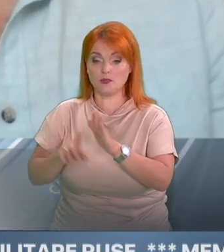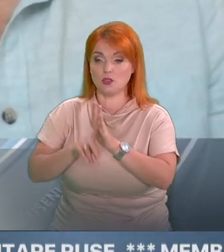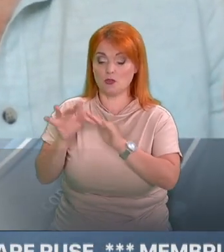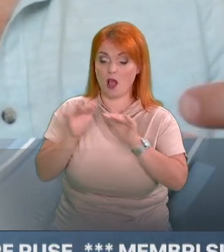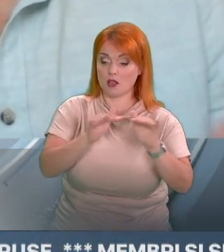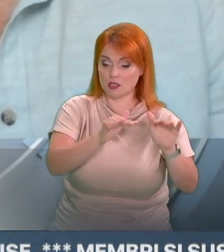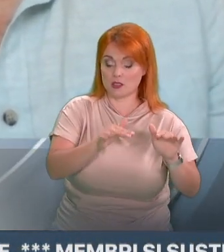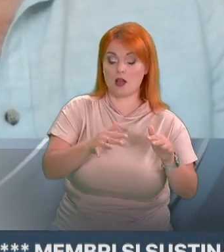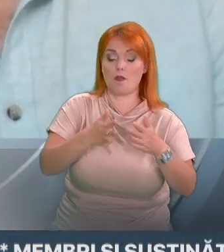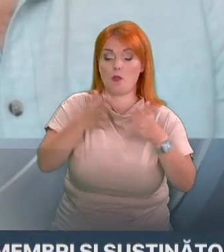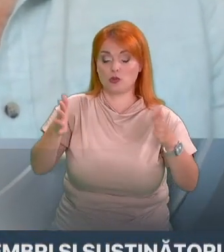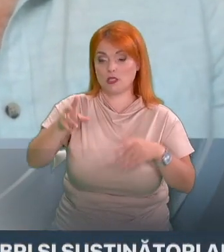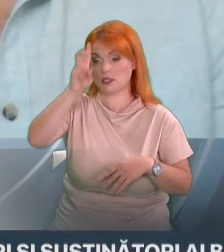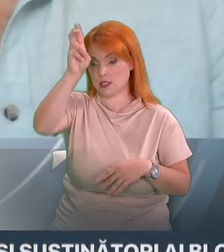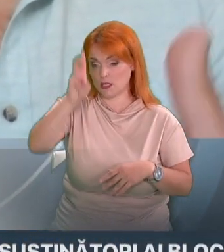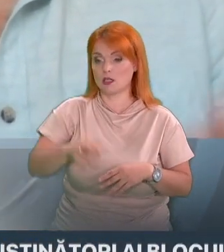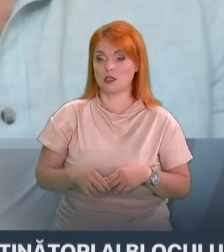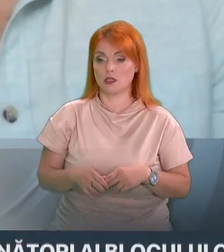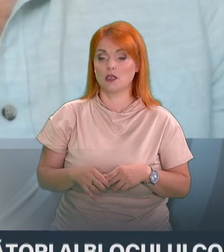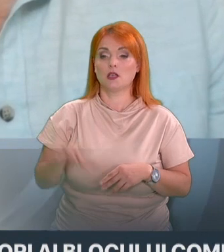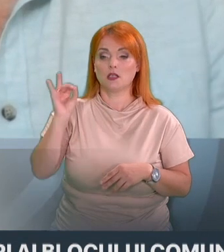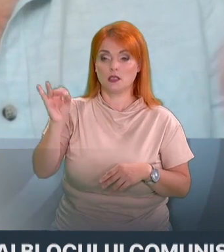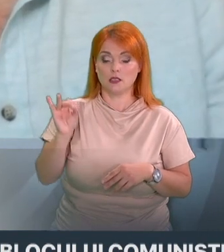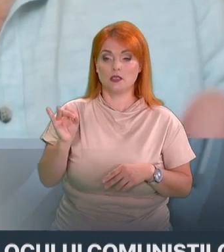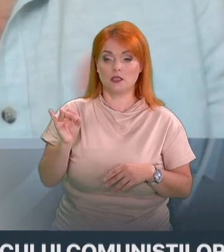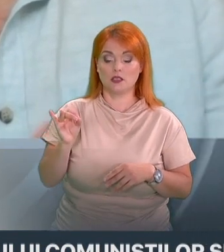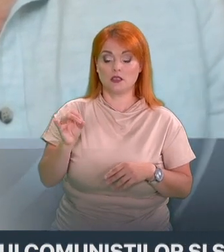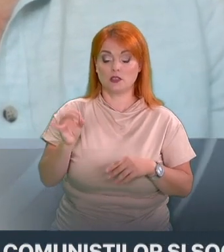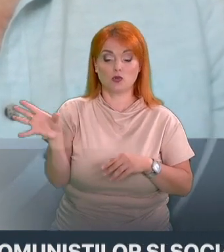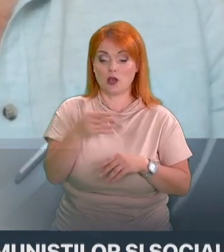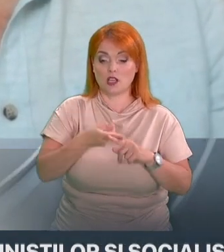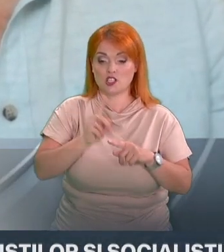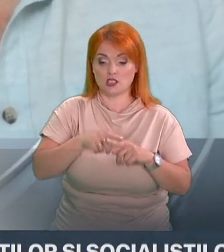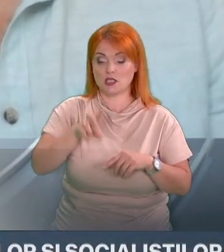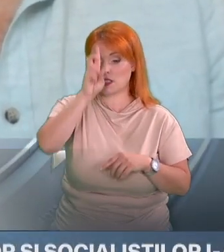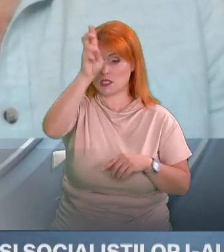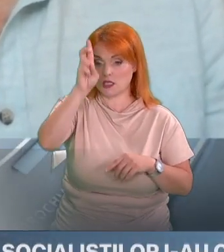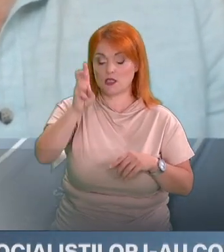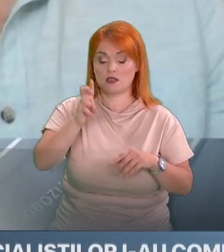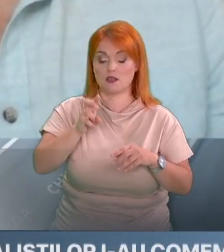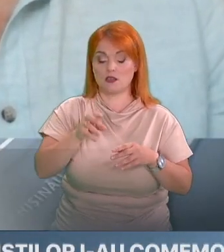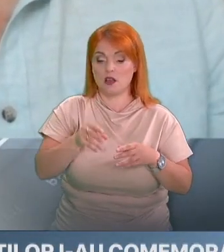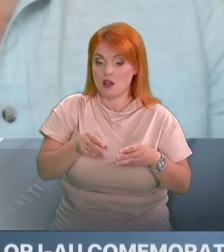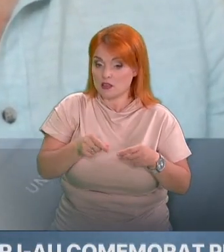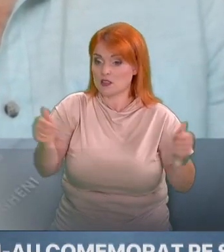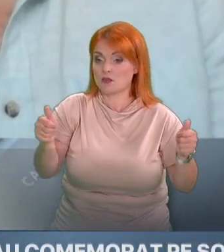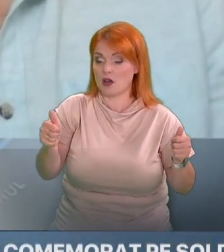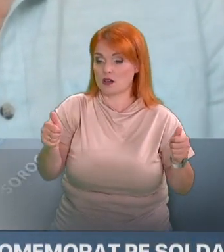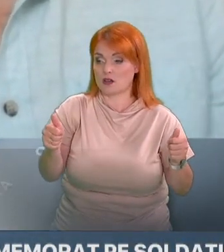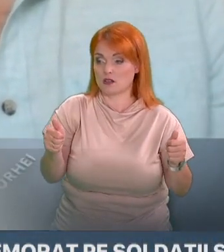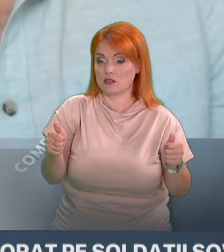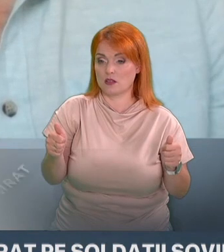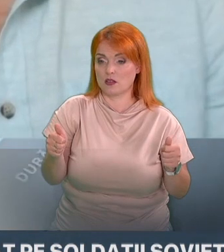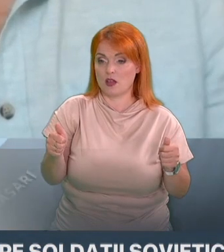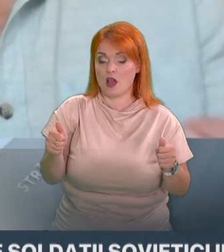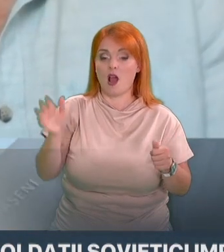și le incorpora, le desfința ca state suverane, iar Uniunea Sovietică partea răsăriteană, Europa de răsărit și Europa de sud-est. Iată că ne-a